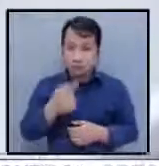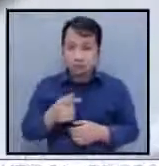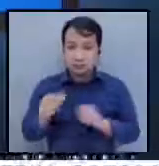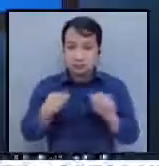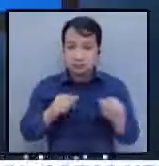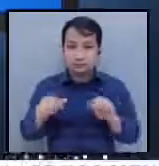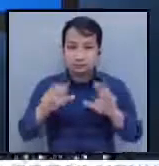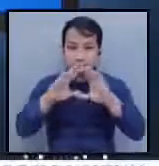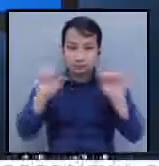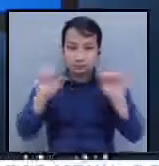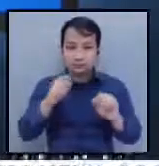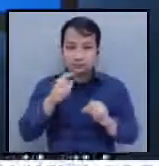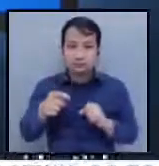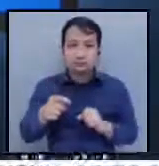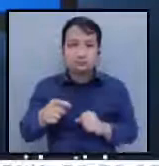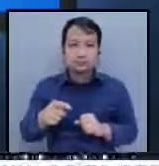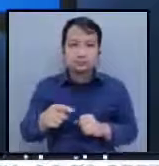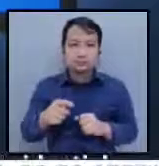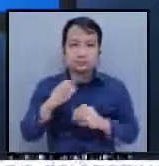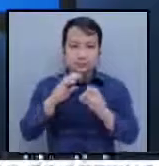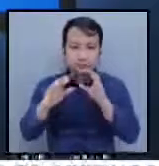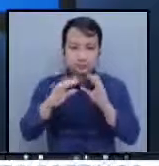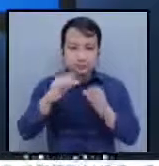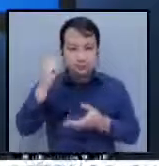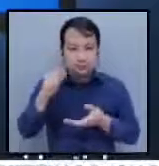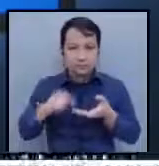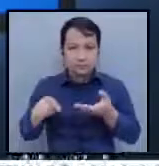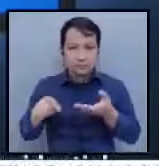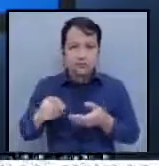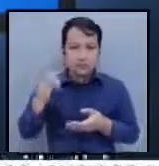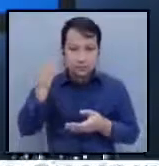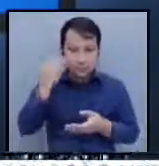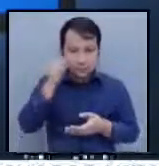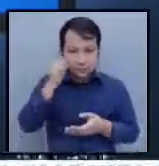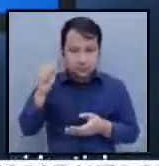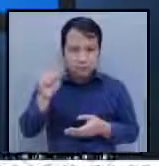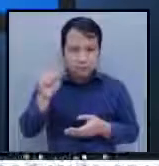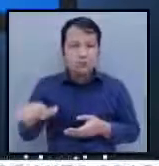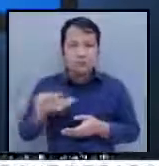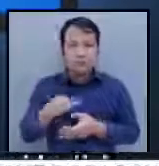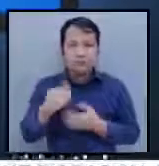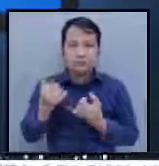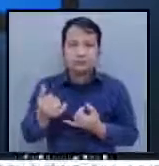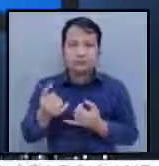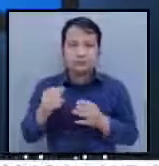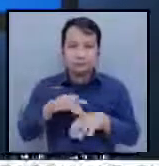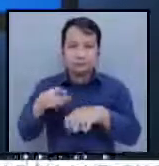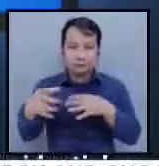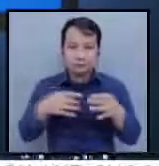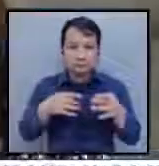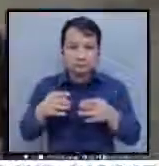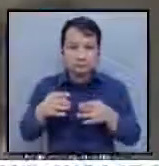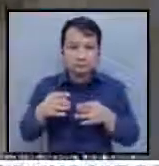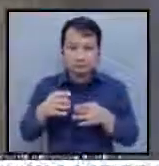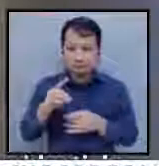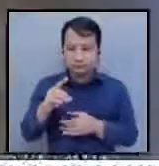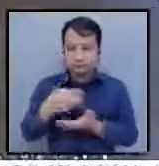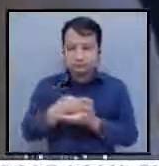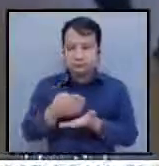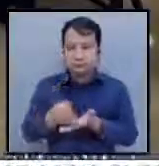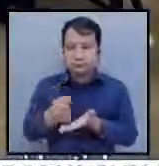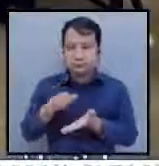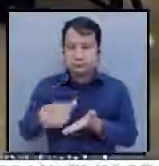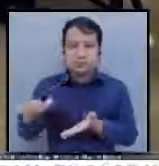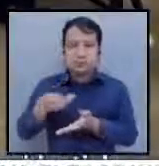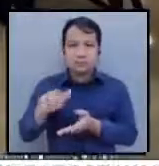Presidential Spokesperson at Communications Secretary Martin Aldanar, sa ngayon, nangangalap na ng pondo ang mga kinaukulang ahensya